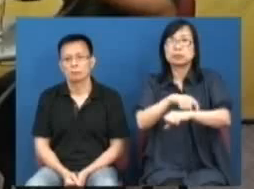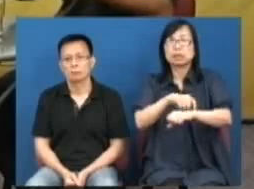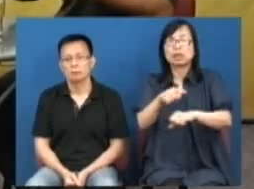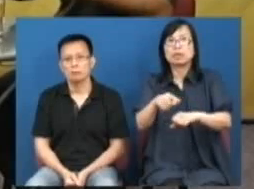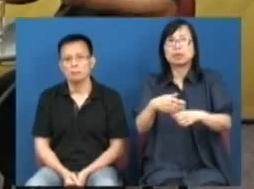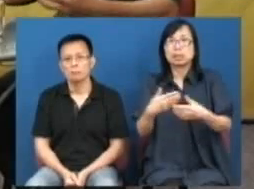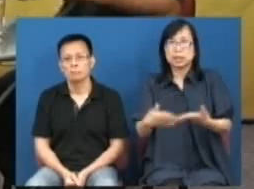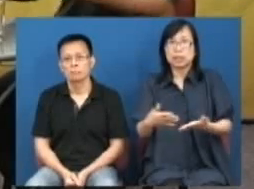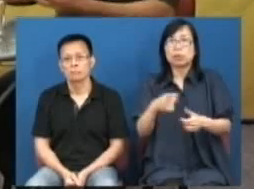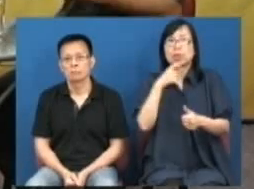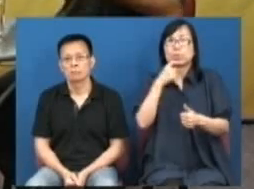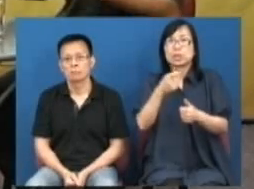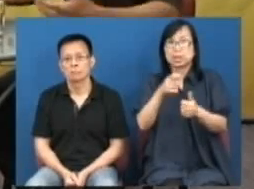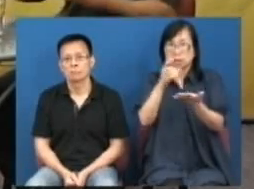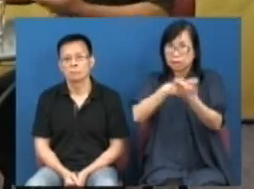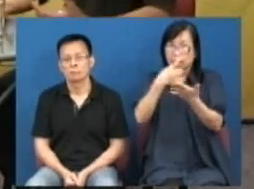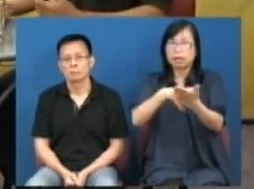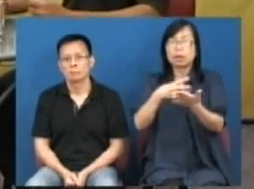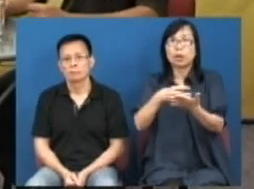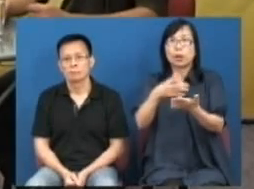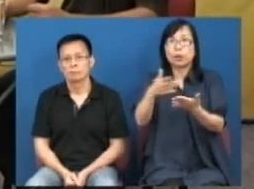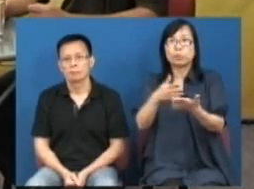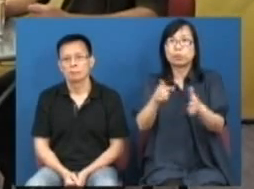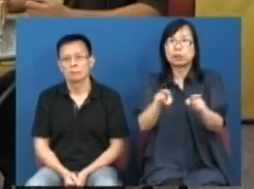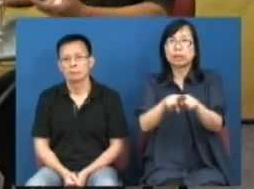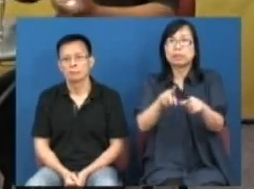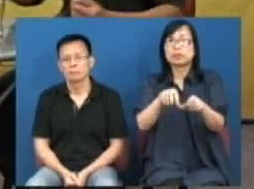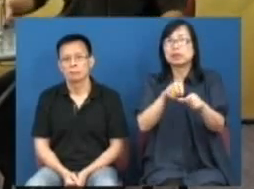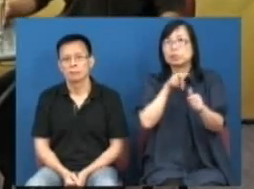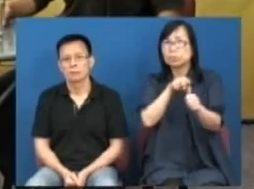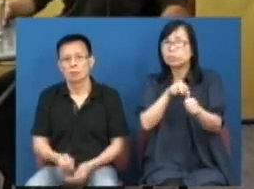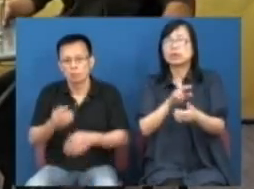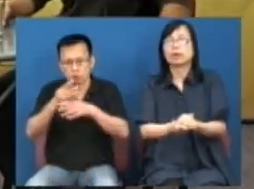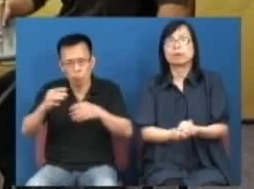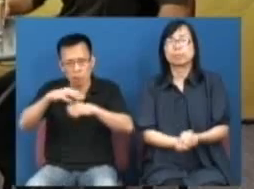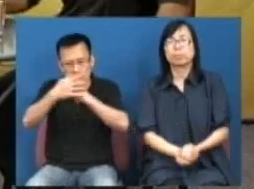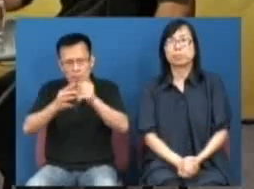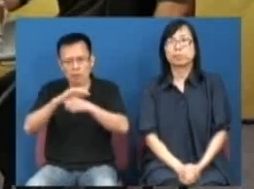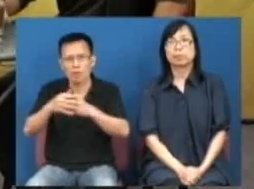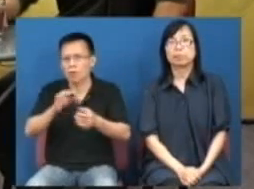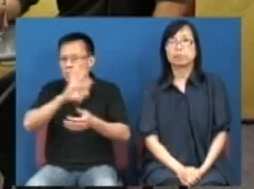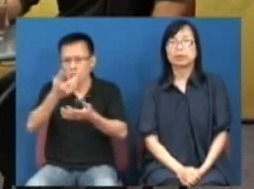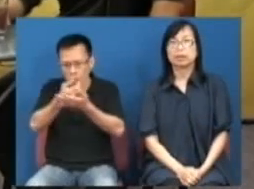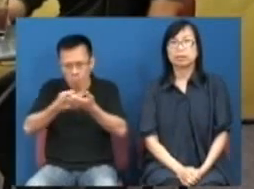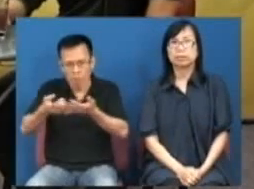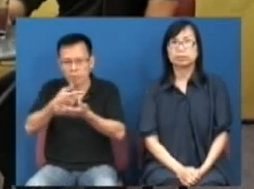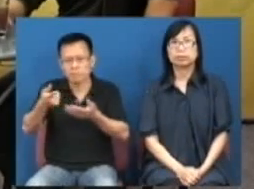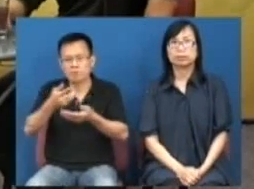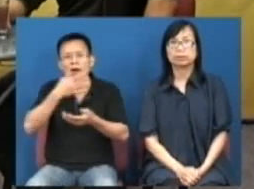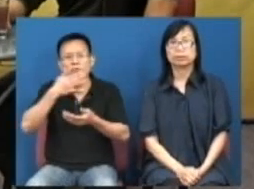嘅，依個係有先例嘅網台聯盟，大家一齊去擬定呢啲嘅守則嘅，好。 所以呢個世界咧，唔好批評啲後生仔又話一蟹不如一